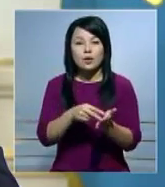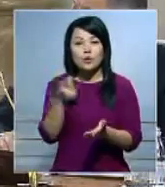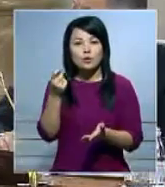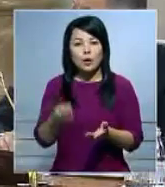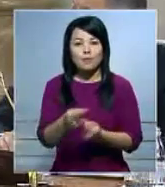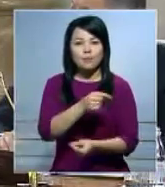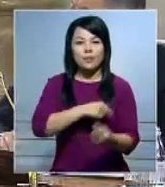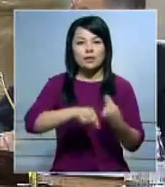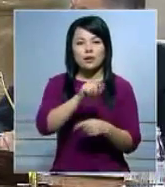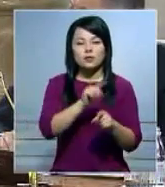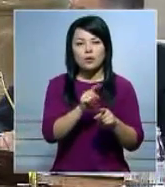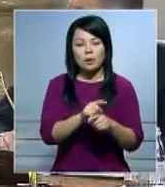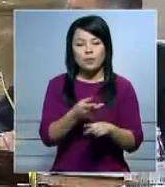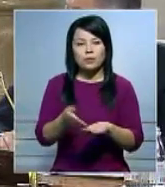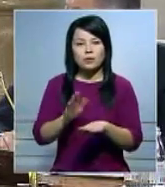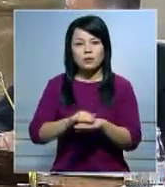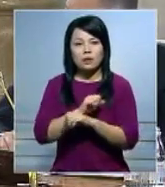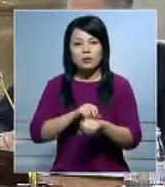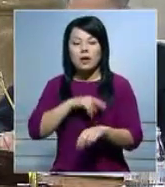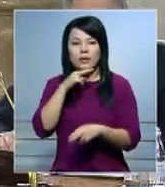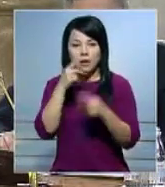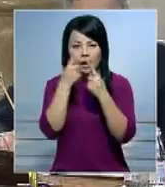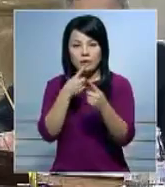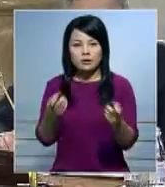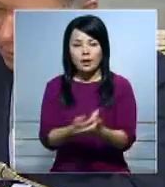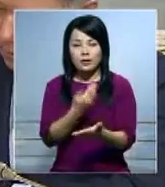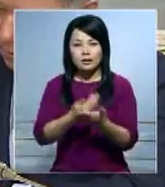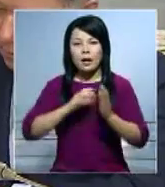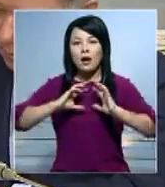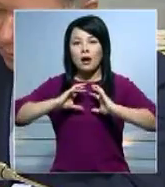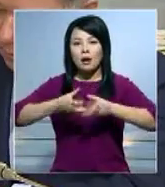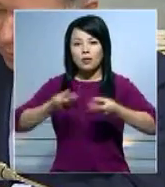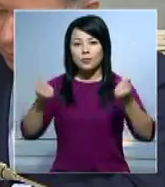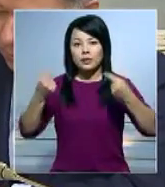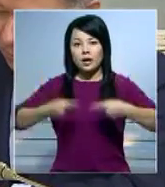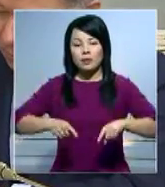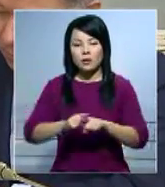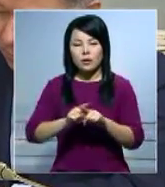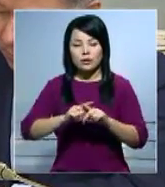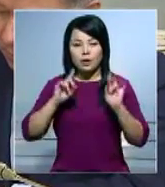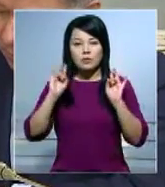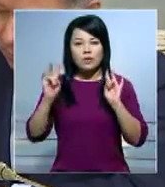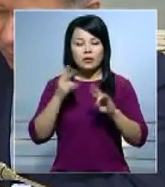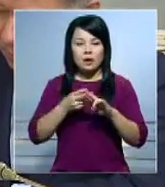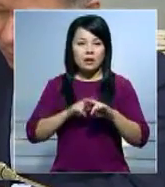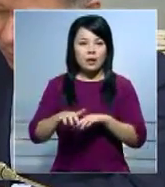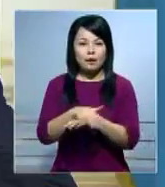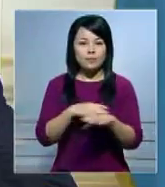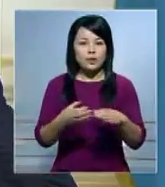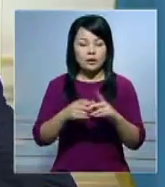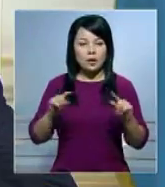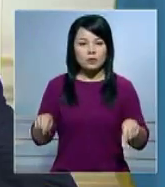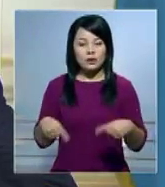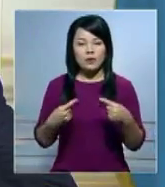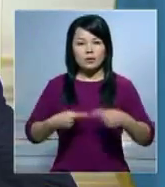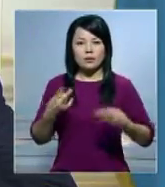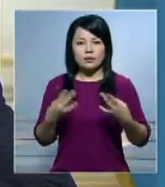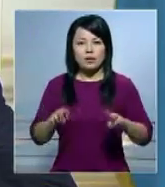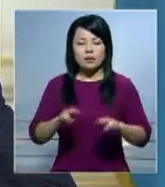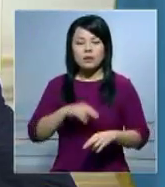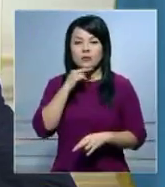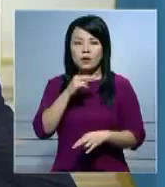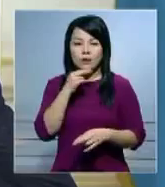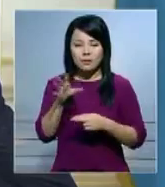бизнеске ауыртпалық салмауды ескертті. Ал қазіргі әлемдік дағдарысты дүрлікпей жаңашылдыққа бастайтын кезең деп қабылдауға жеттігін